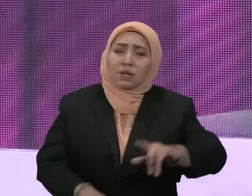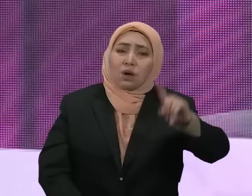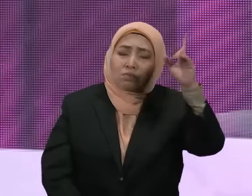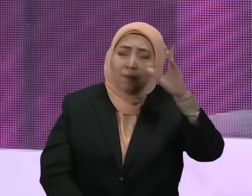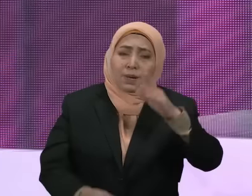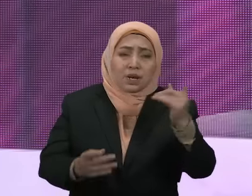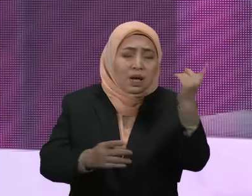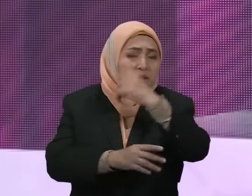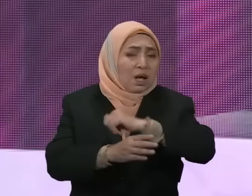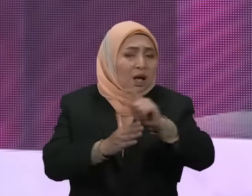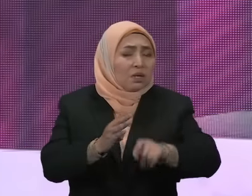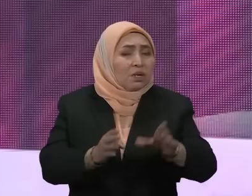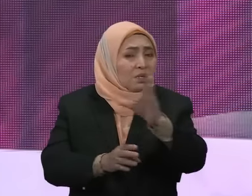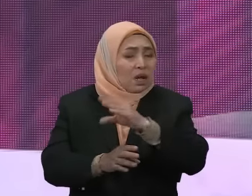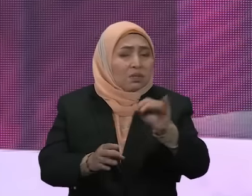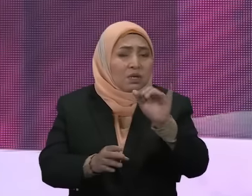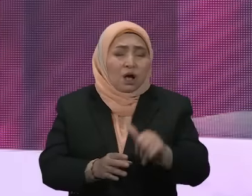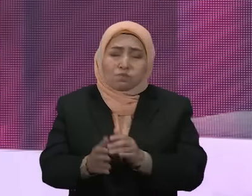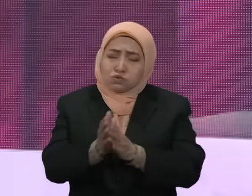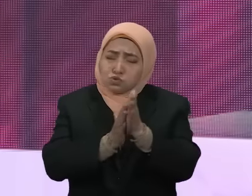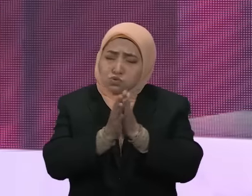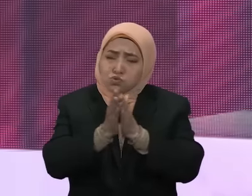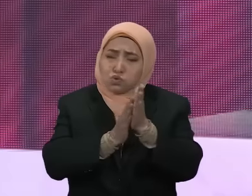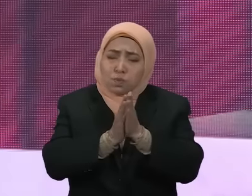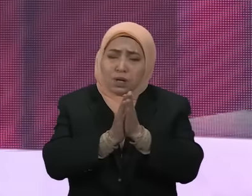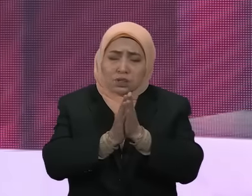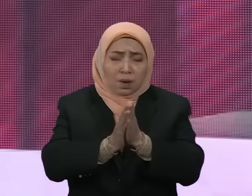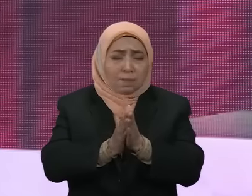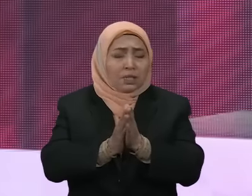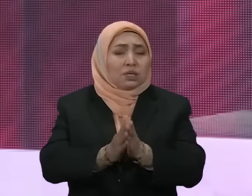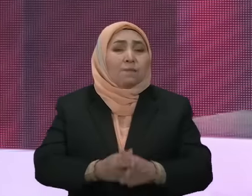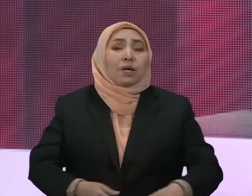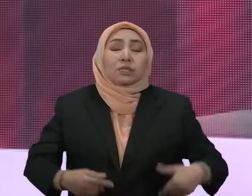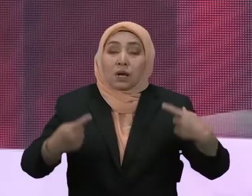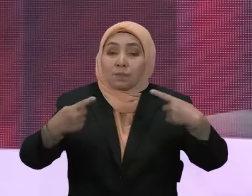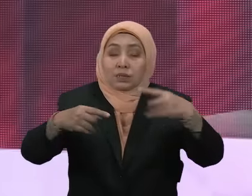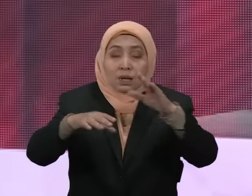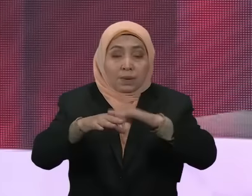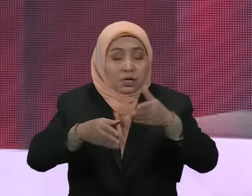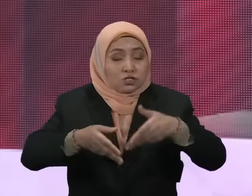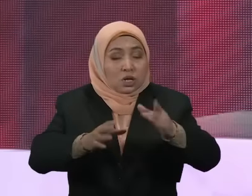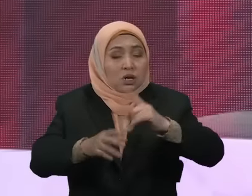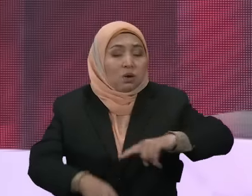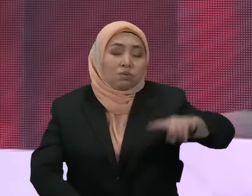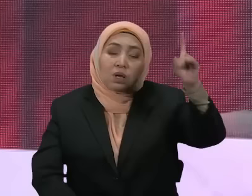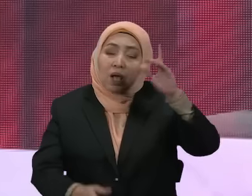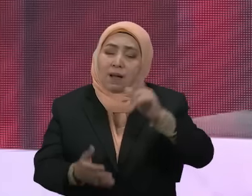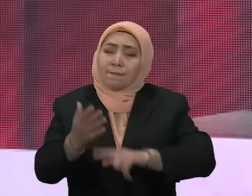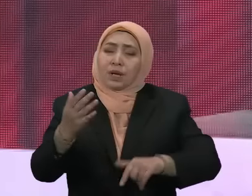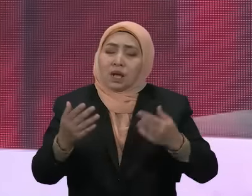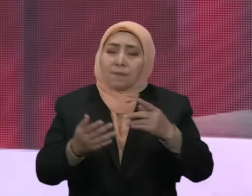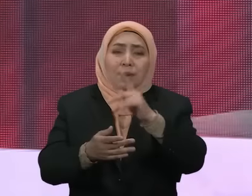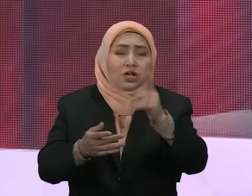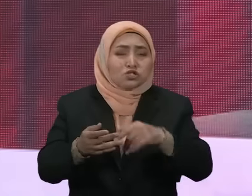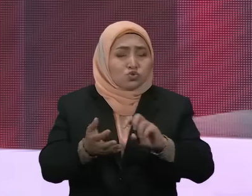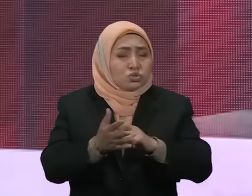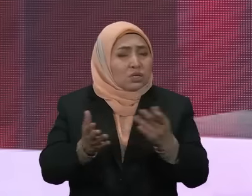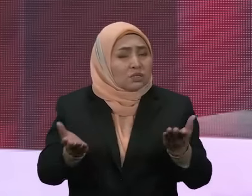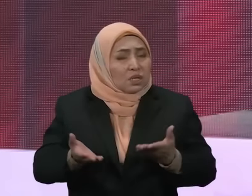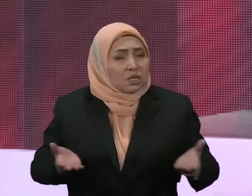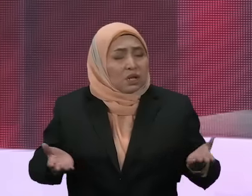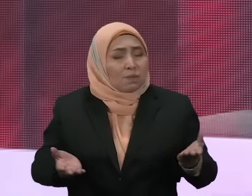kepada hari akhir, dan juga yang bersungguh-sungguh berjihad pada jalan Allah Subhanahu wa taala. Jadi apakah maksud di sini?